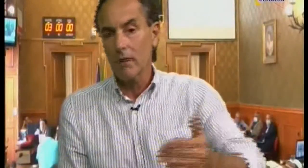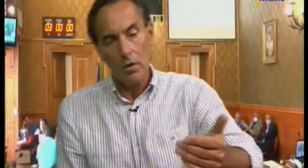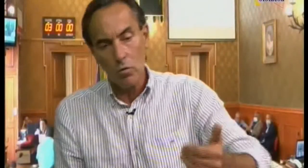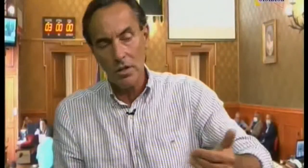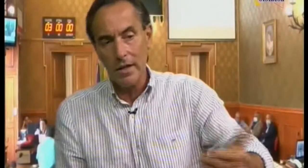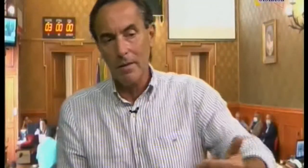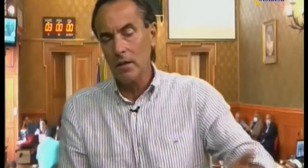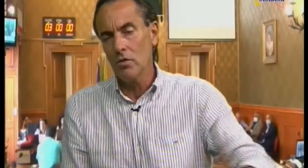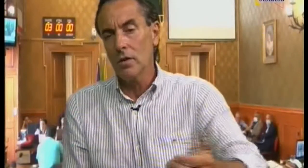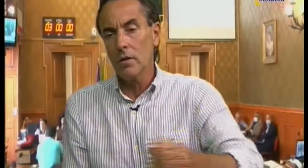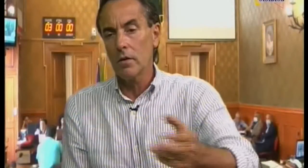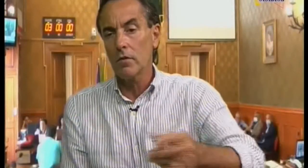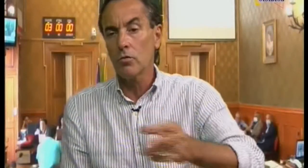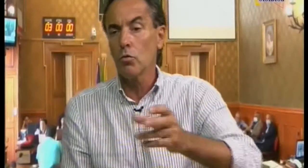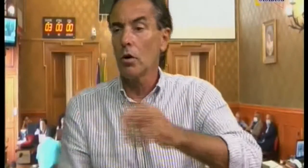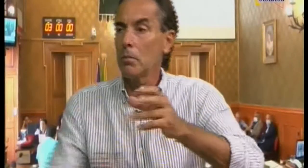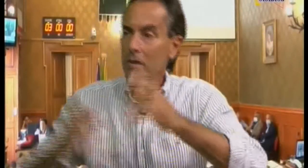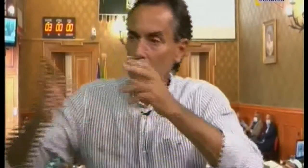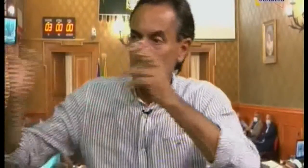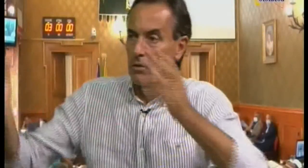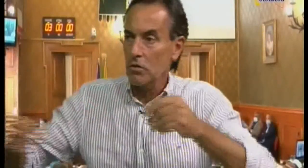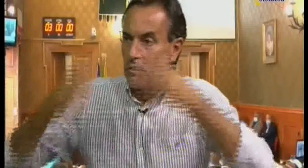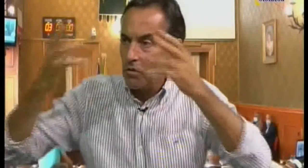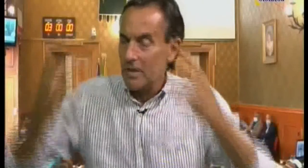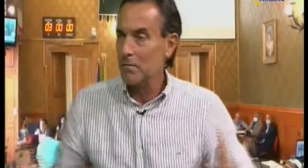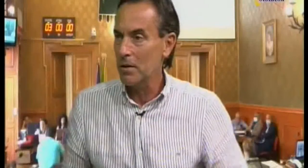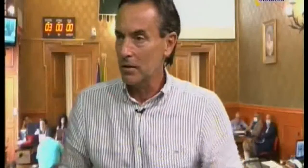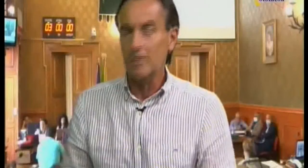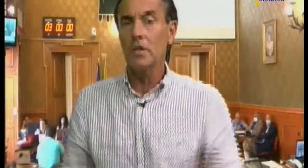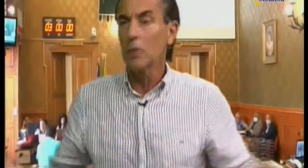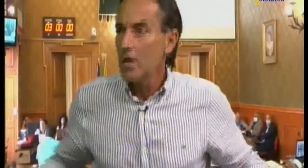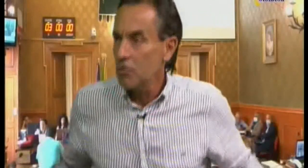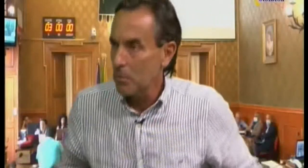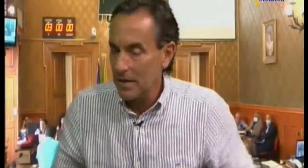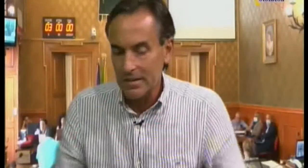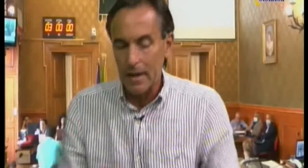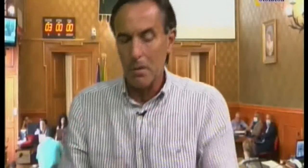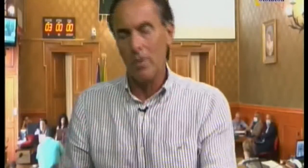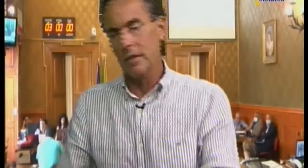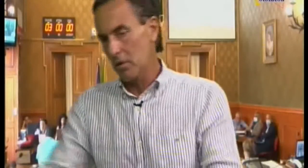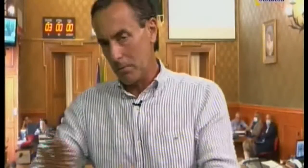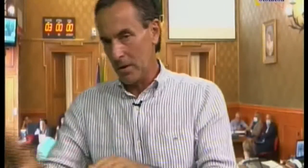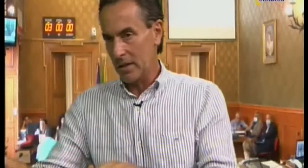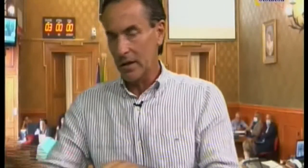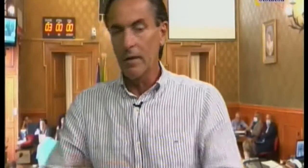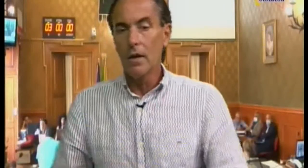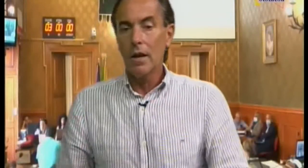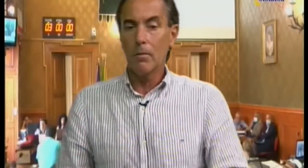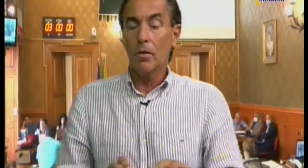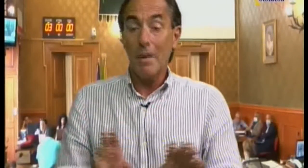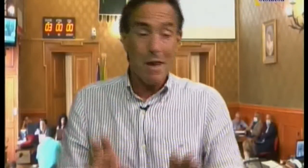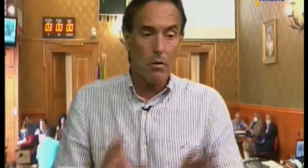che scrive quotidianamente ogni suo peso spinto, ogni respiro del sindaco, ci può anche stare, ma questa Fa non è questo politica,